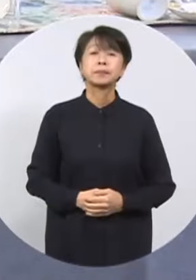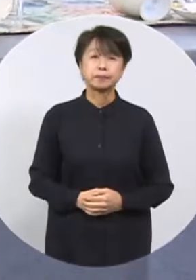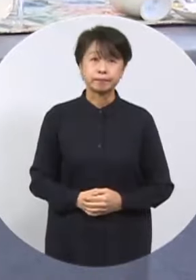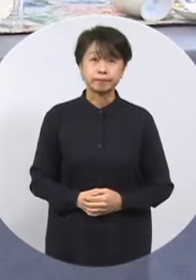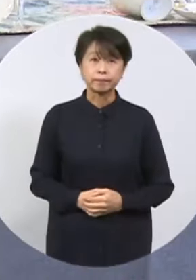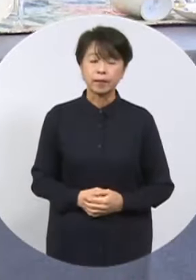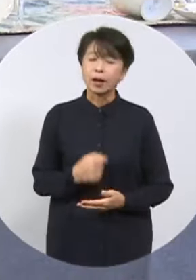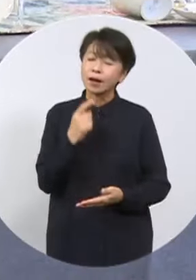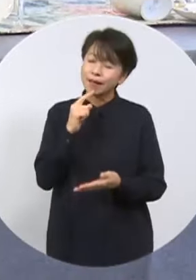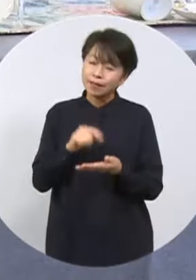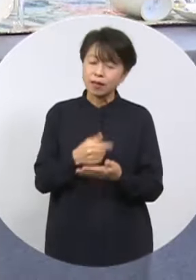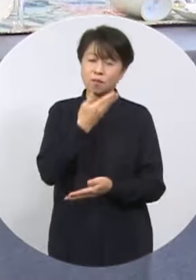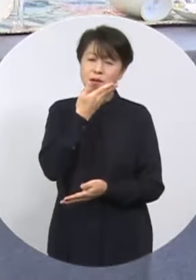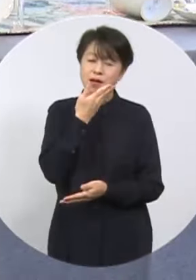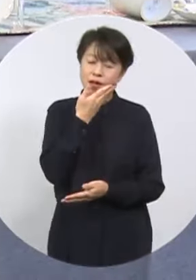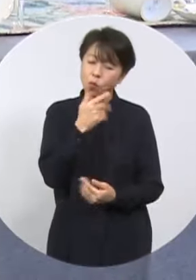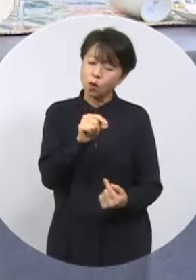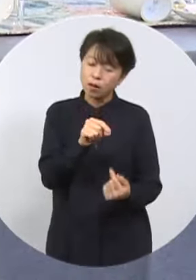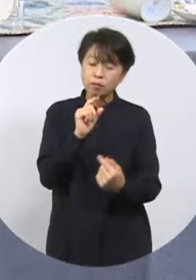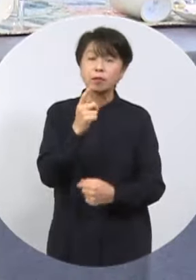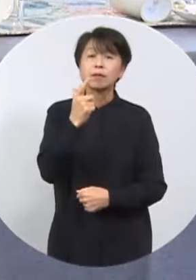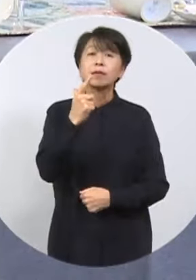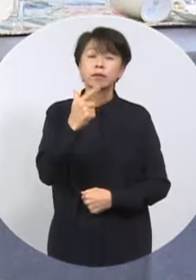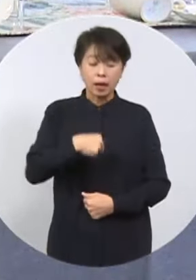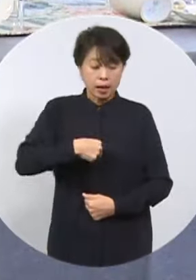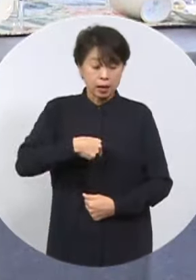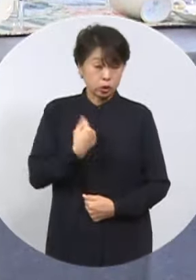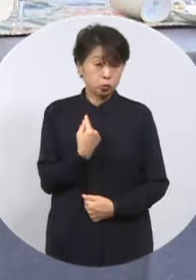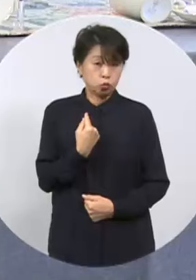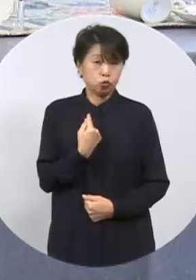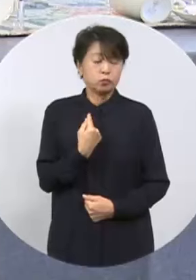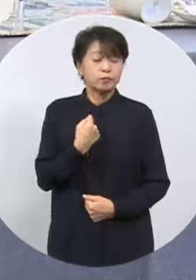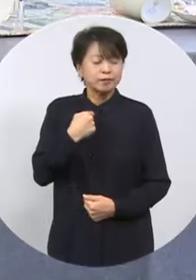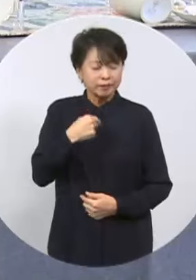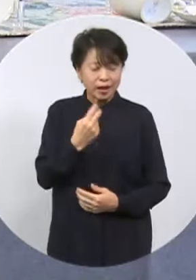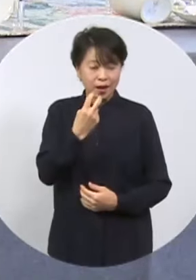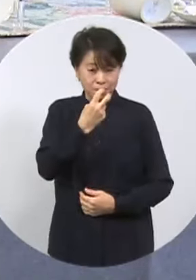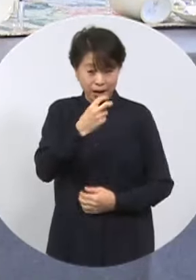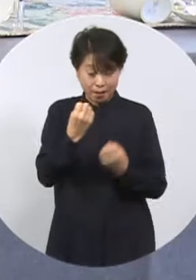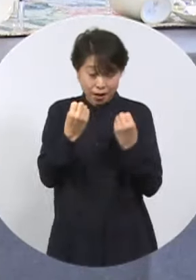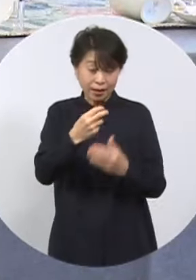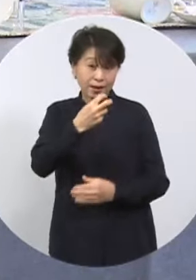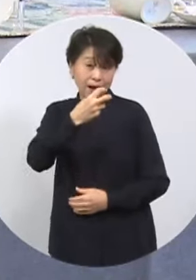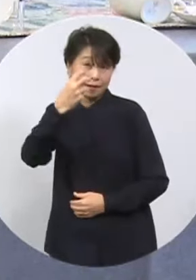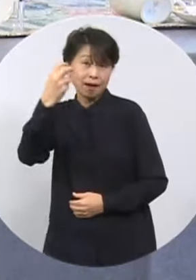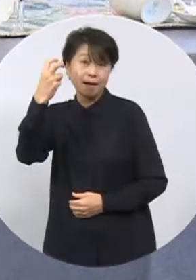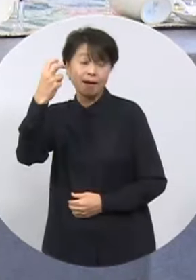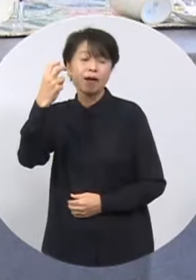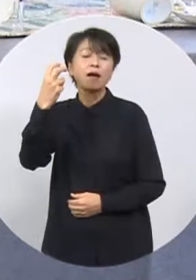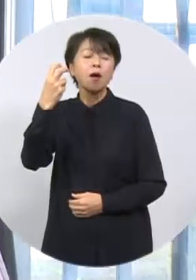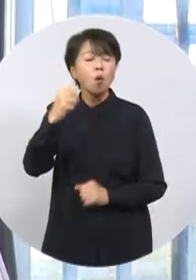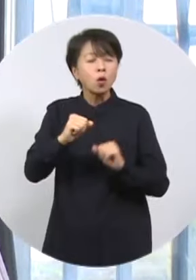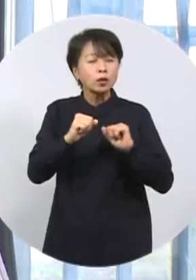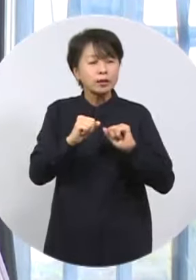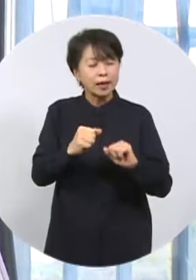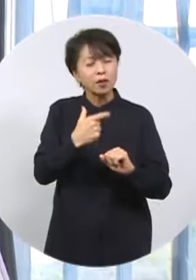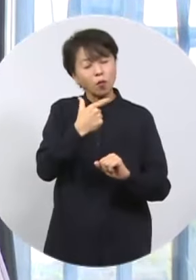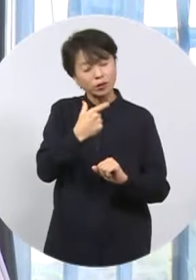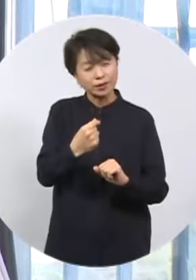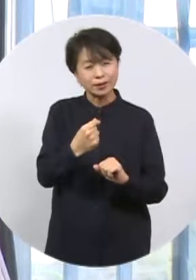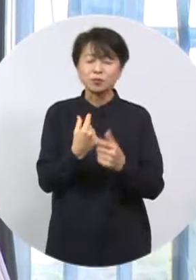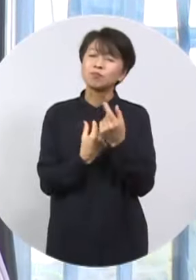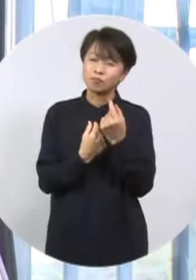簡単だったり便利なものをこう選んでいくんじゃなくて、こう自分の中から何か見つけ出して新しい発見とかをどんどん、ね、していってほ